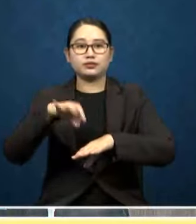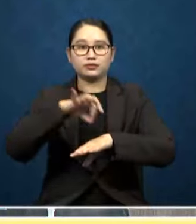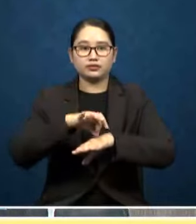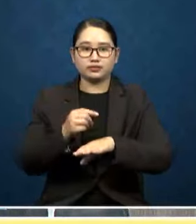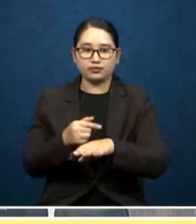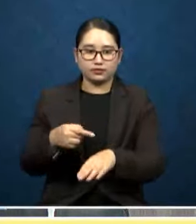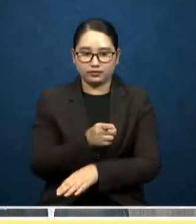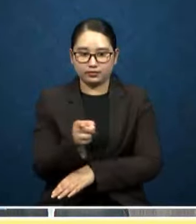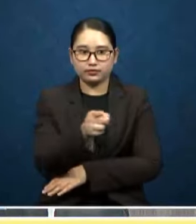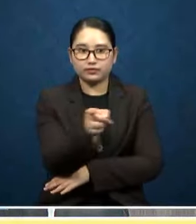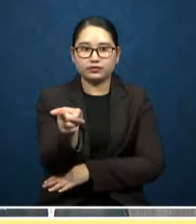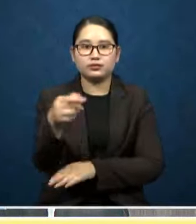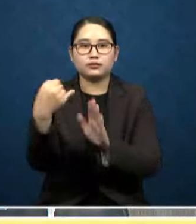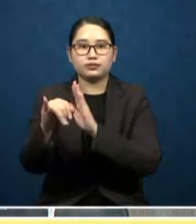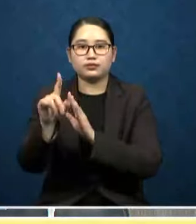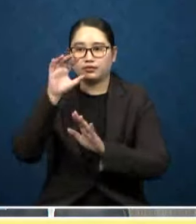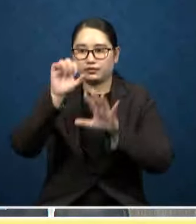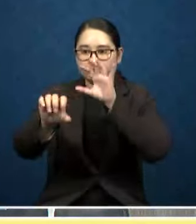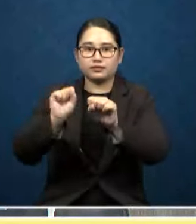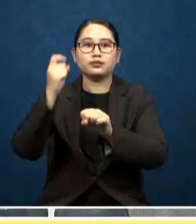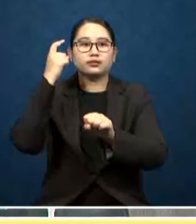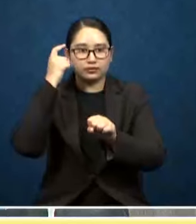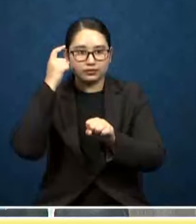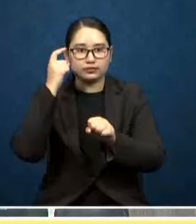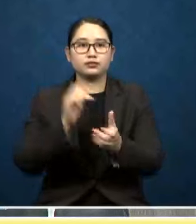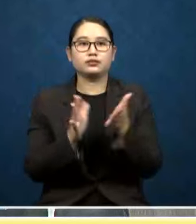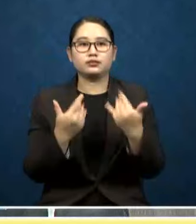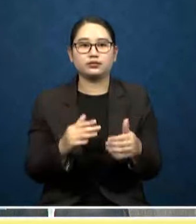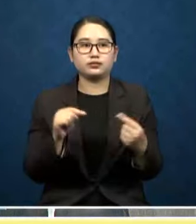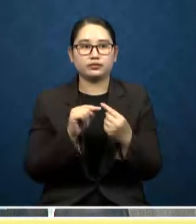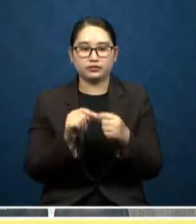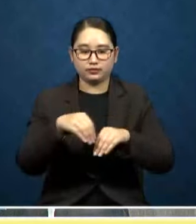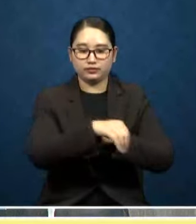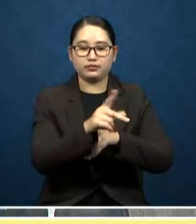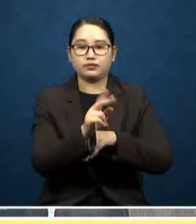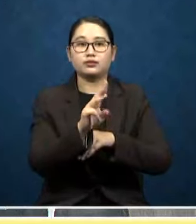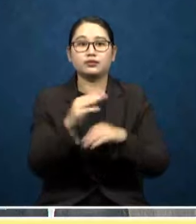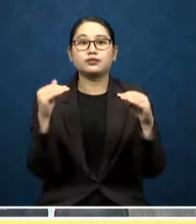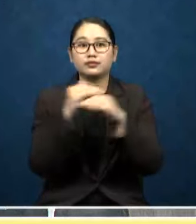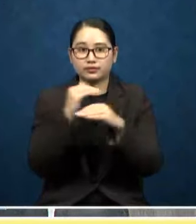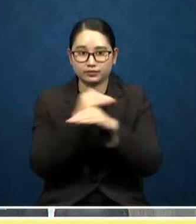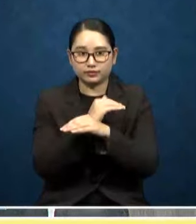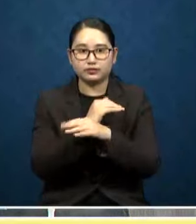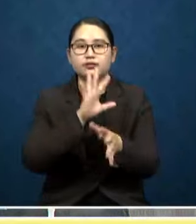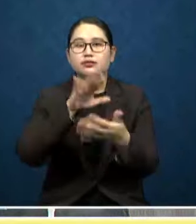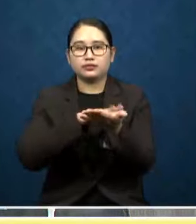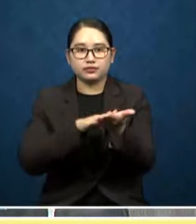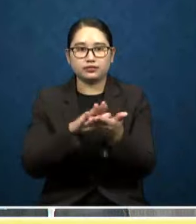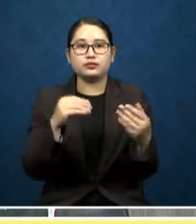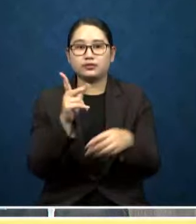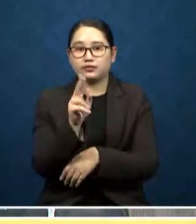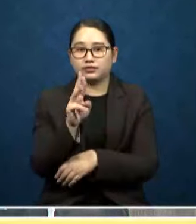นอกไปอยู่เส้นทางรองเมื่อไหร่เราจะตรวจจับเจอกระทรวงพมนาคมและมีกรมขนส่งขออภัยกรมทาง